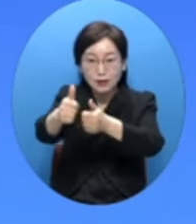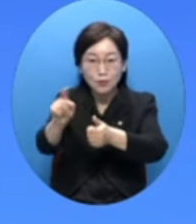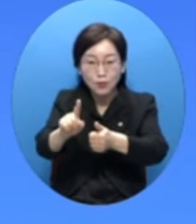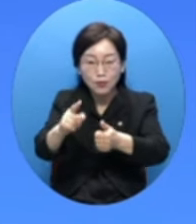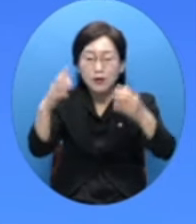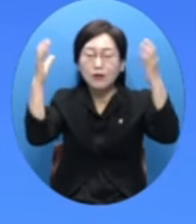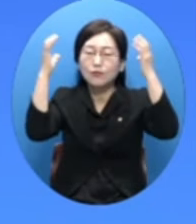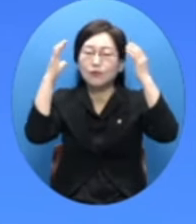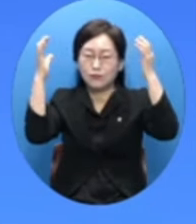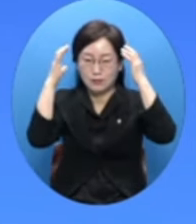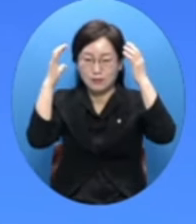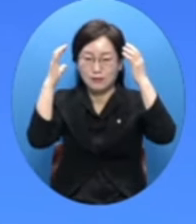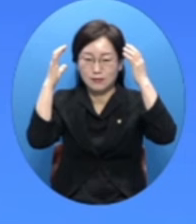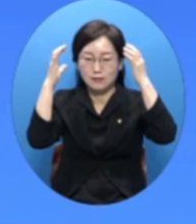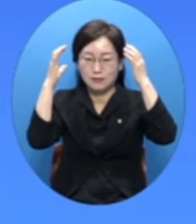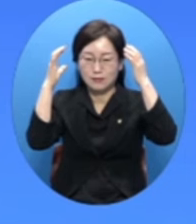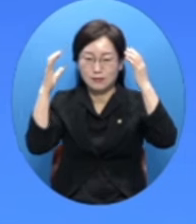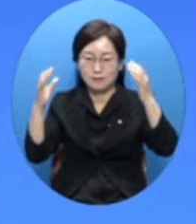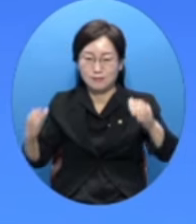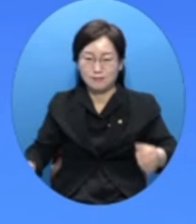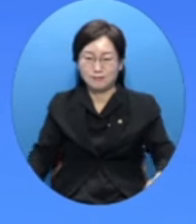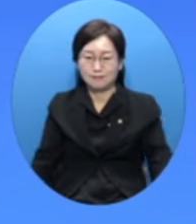삶이요